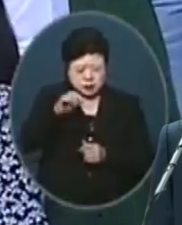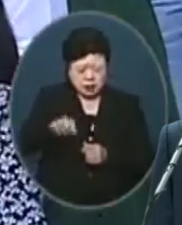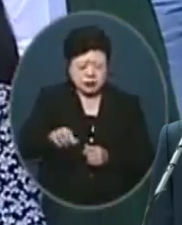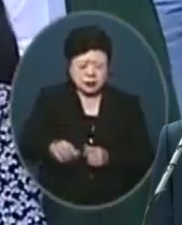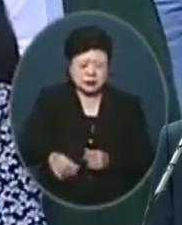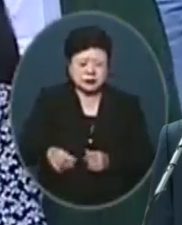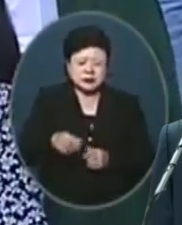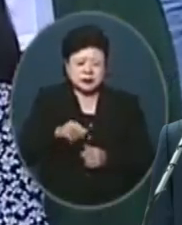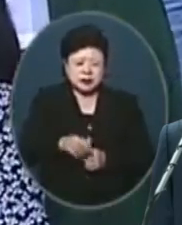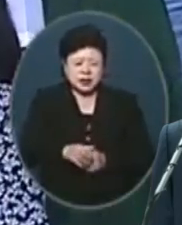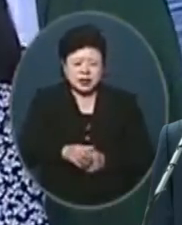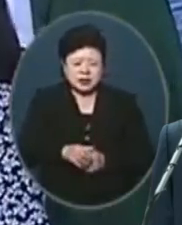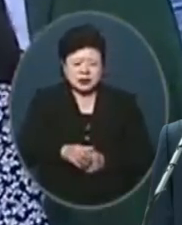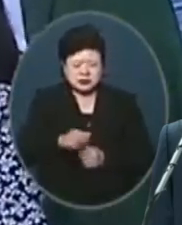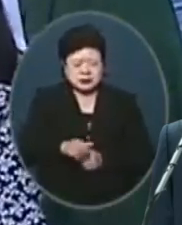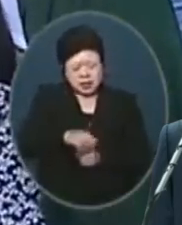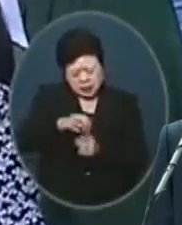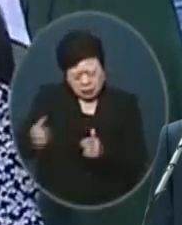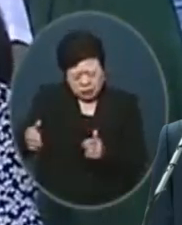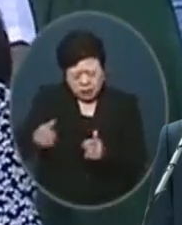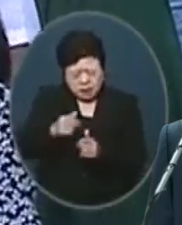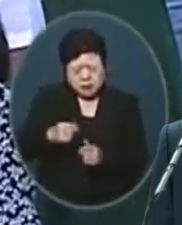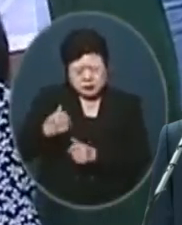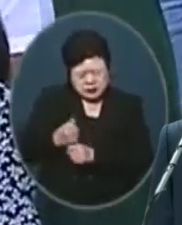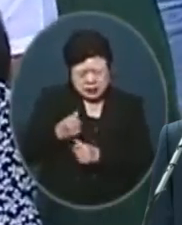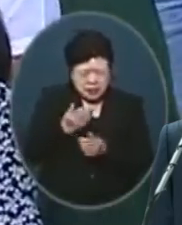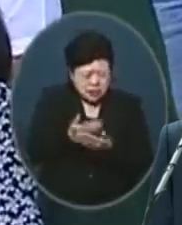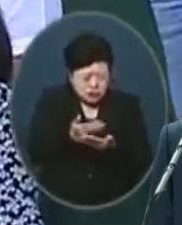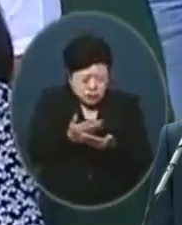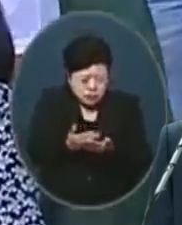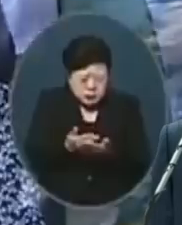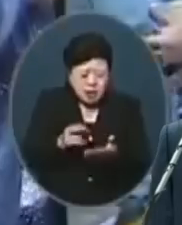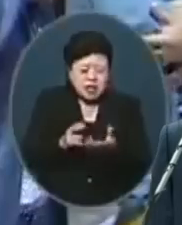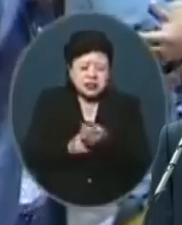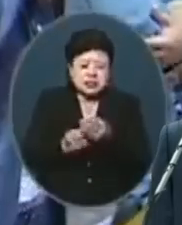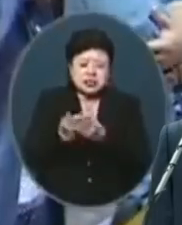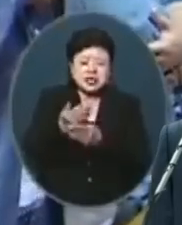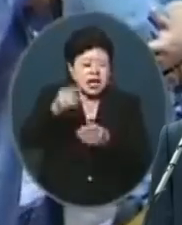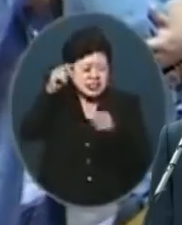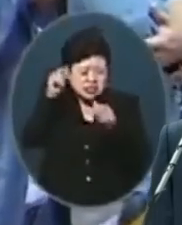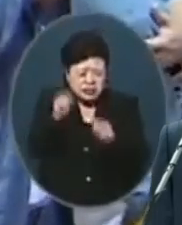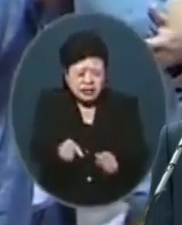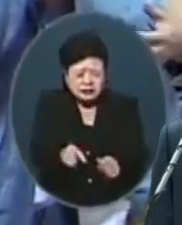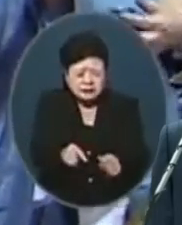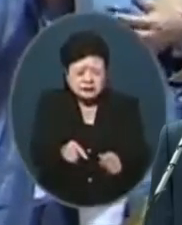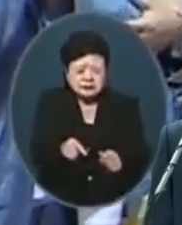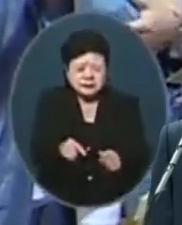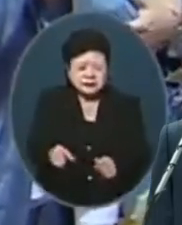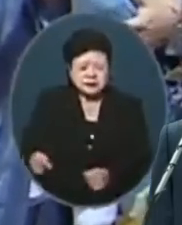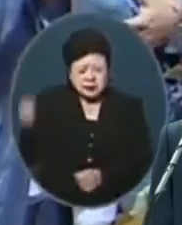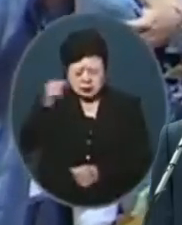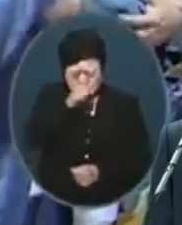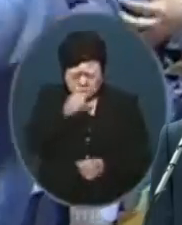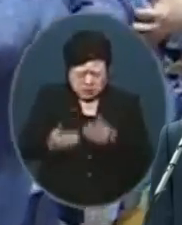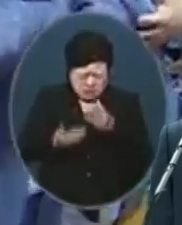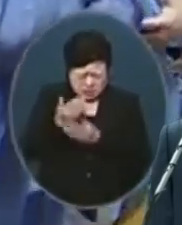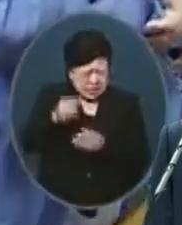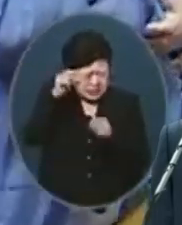짐을 내려놓고 하나님께 의지하게 하여 주시옵소서. 기적이 일어날지어다. 좋은 일이